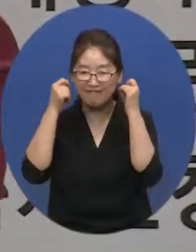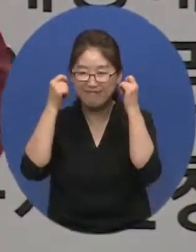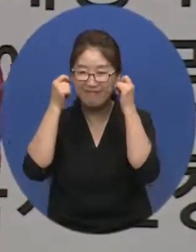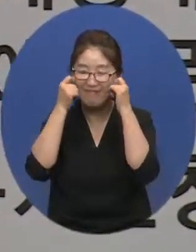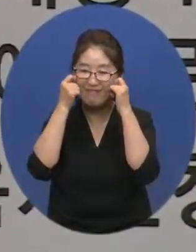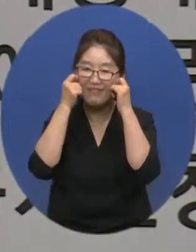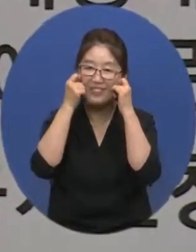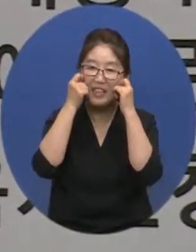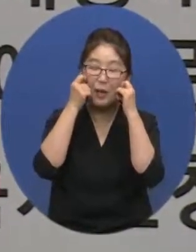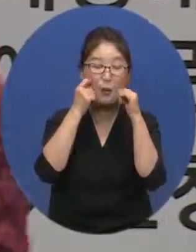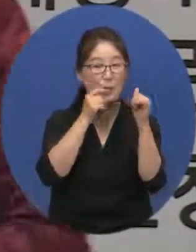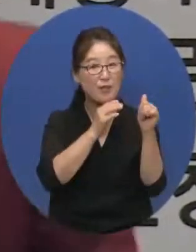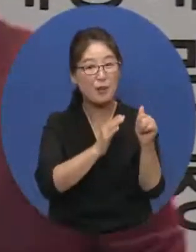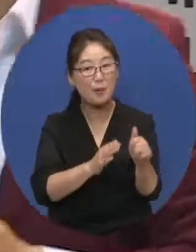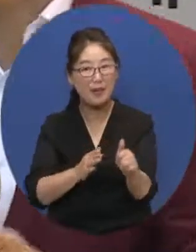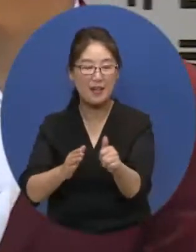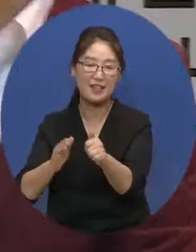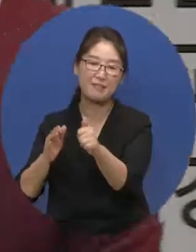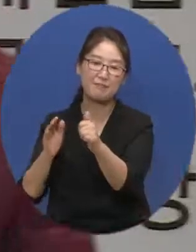웃어봅시다.